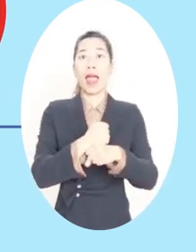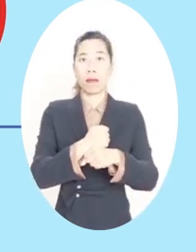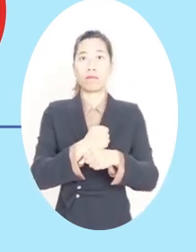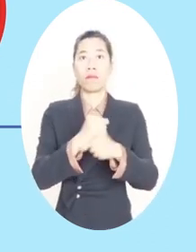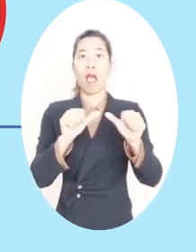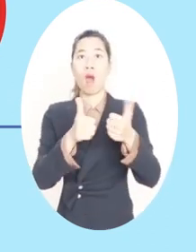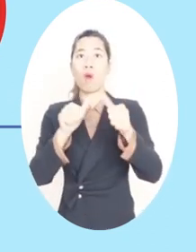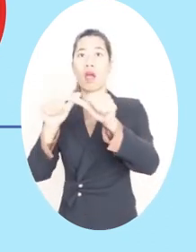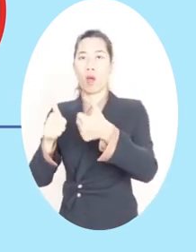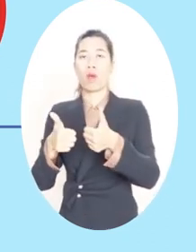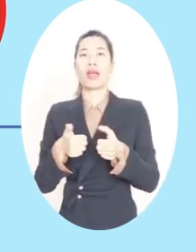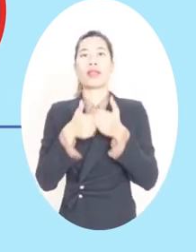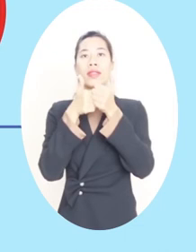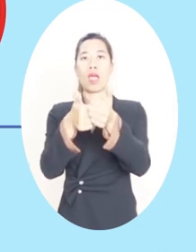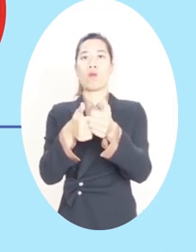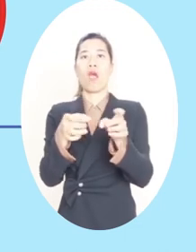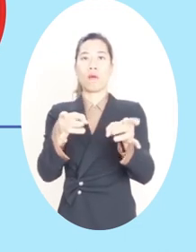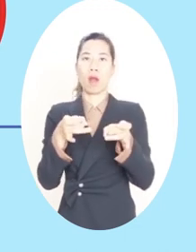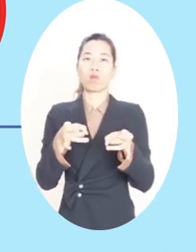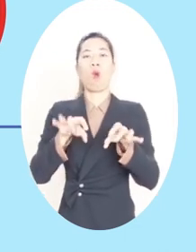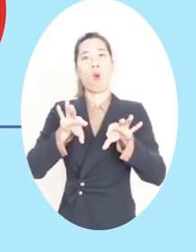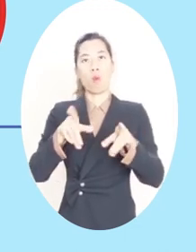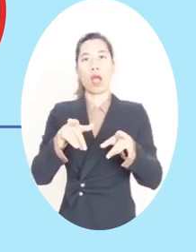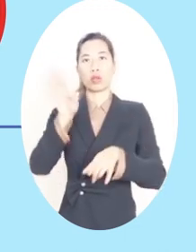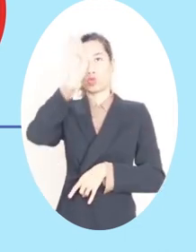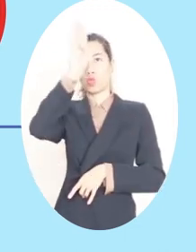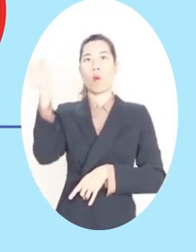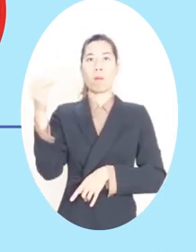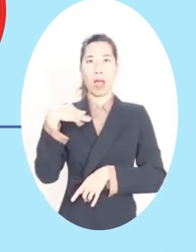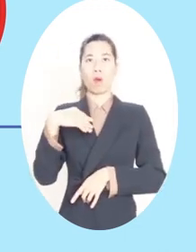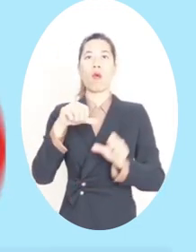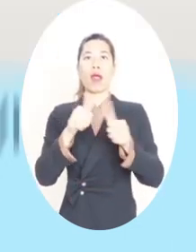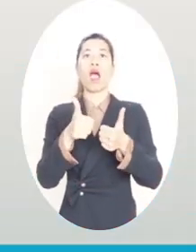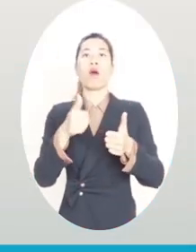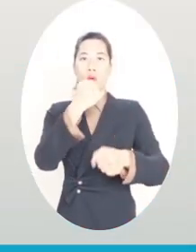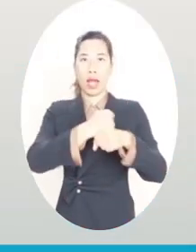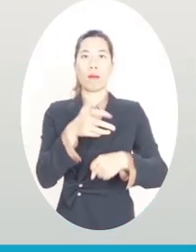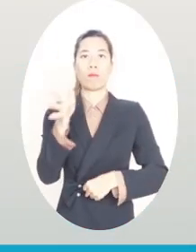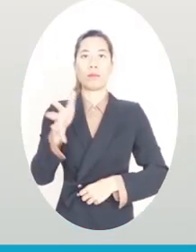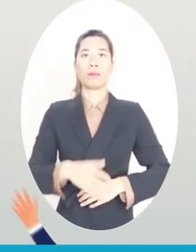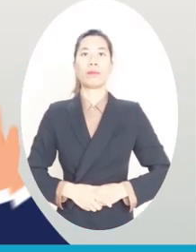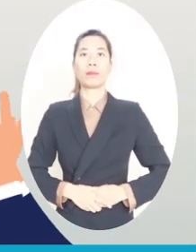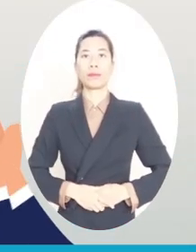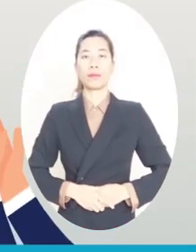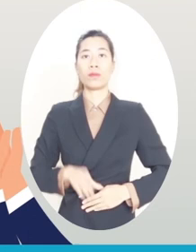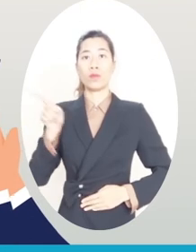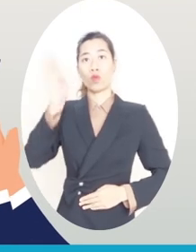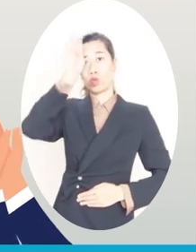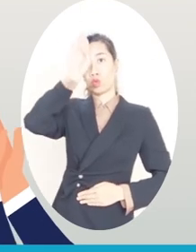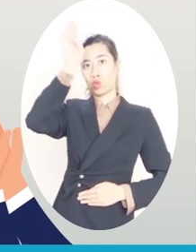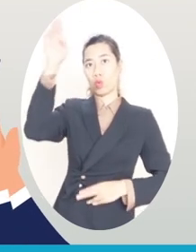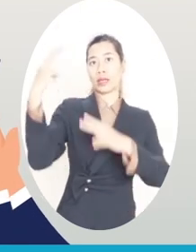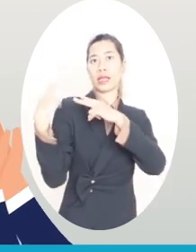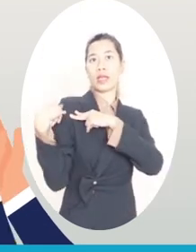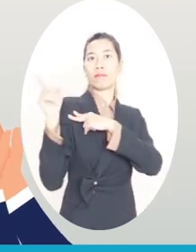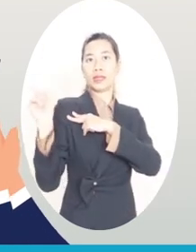nào mà người lao động thực tế làm việc theo thỏa thuận hoặc phân công của người sử dụng lao động. Người sử dụng lao động có trách nhiệm xây dựng